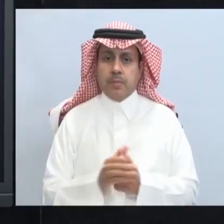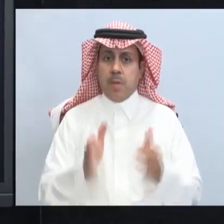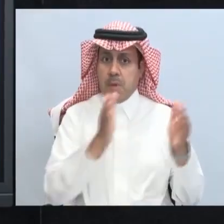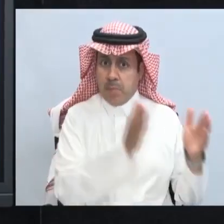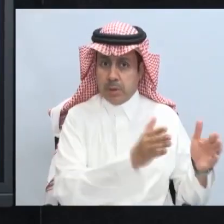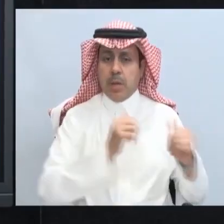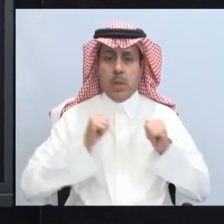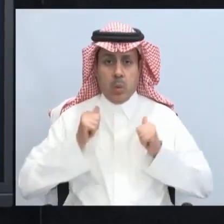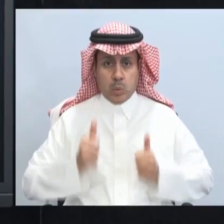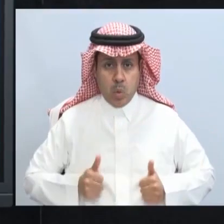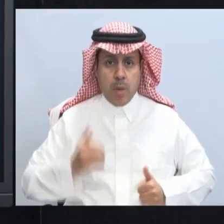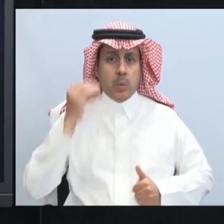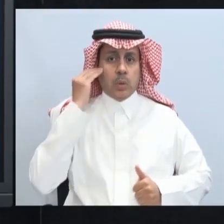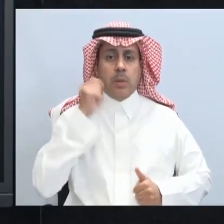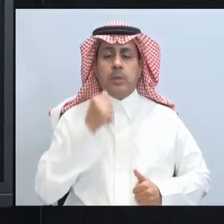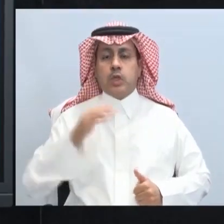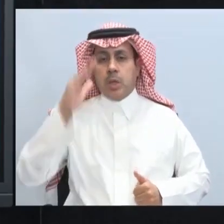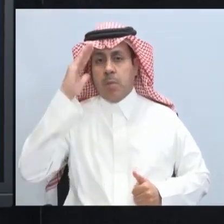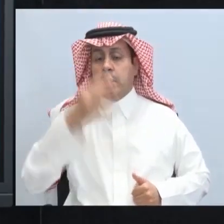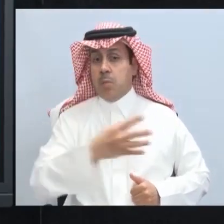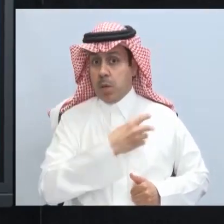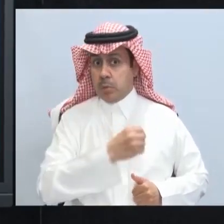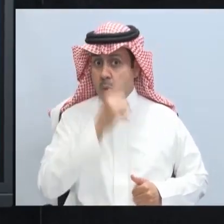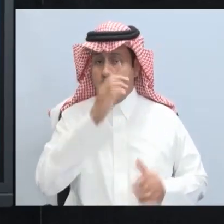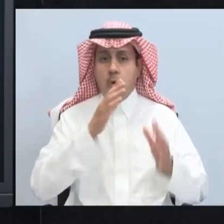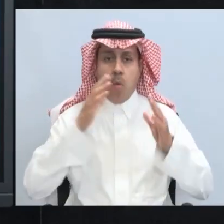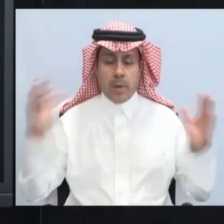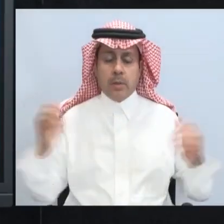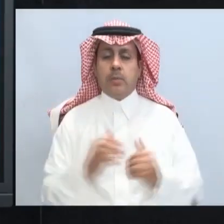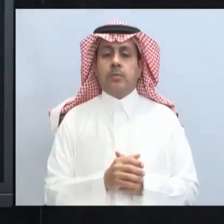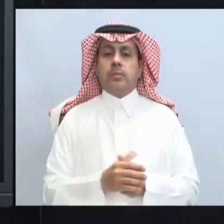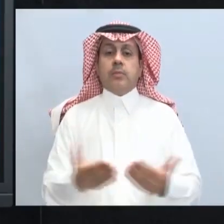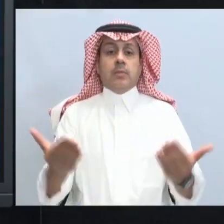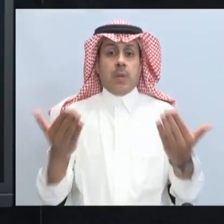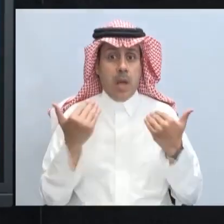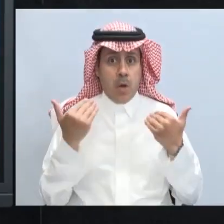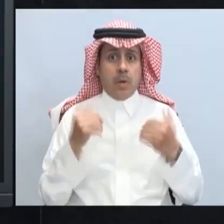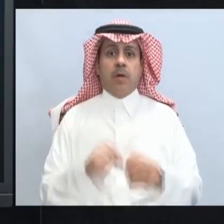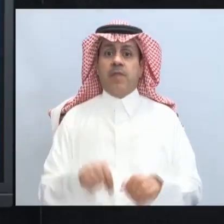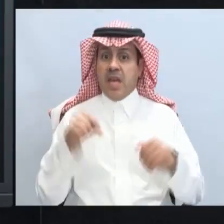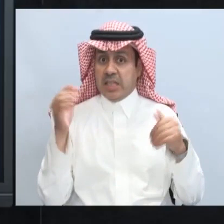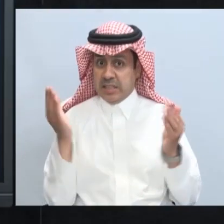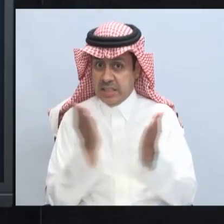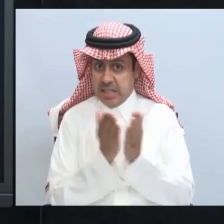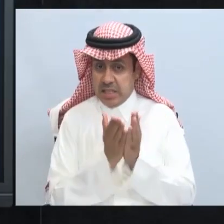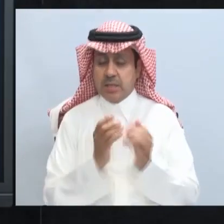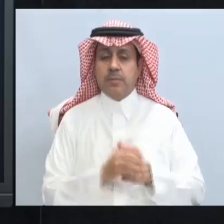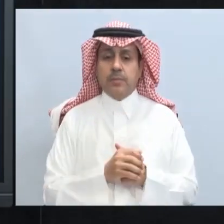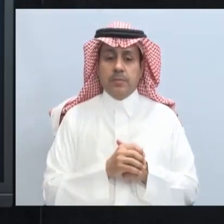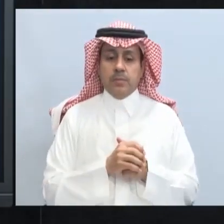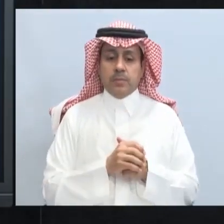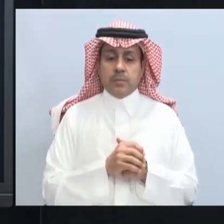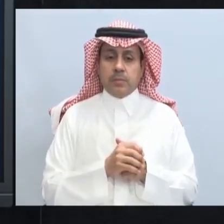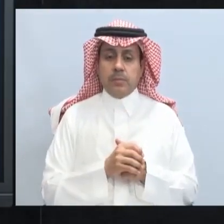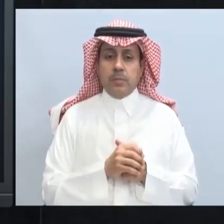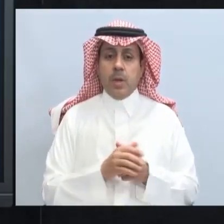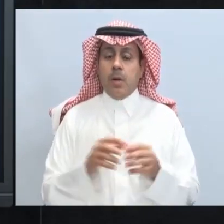ايها الطلاب والطالبه سلام الله عليكم ورحمته وبركاته حياكم الله تعالى وبياكم واهلا وسهلا بكم معنا